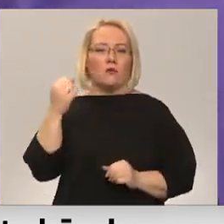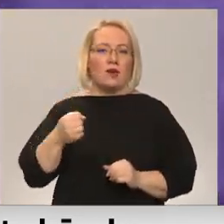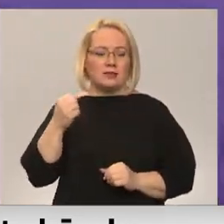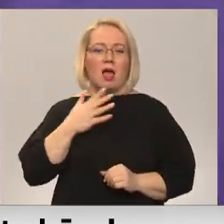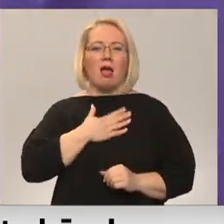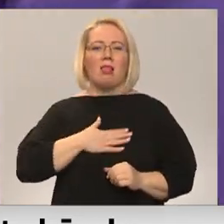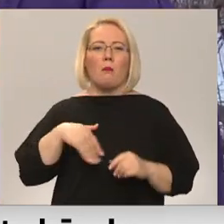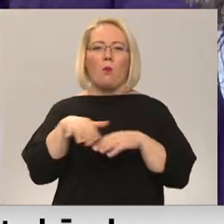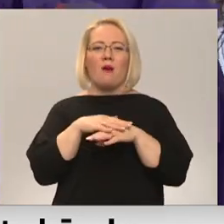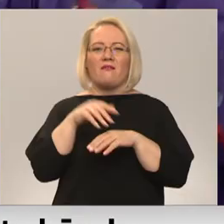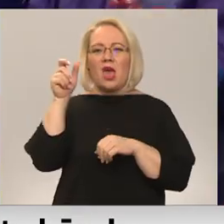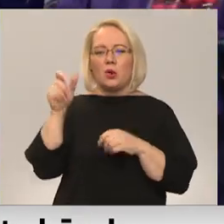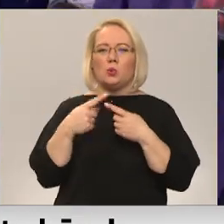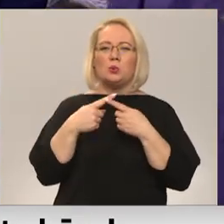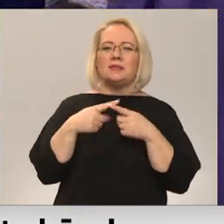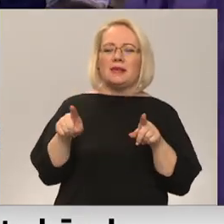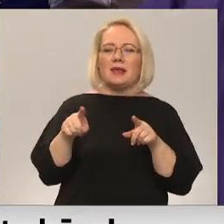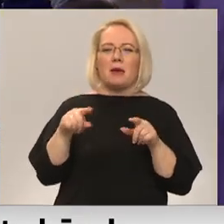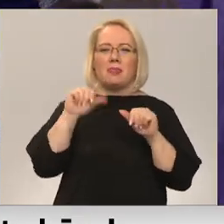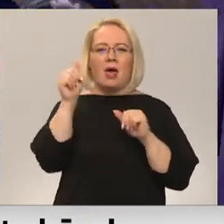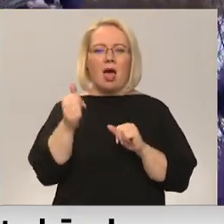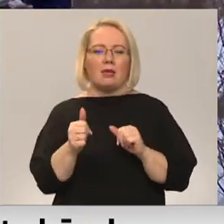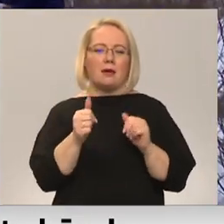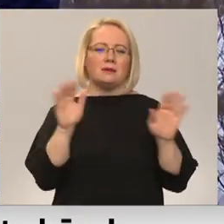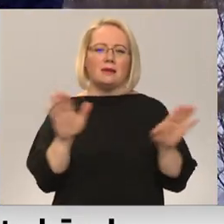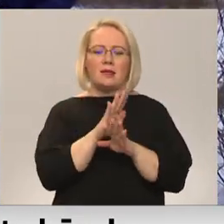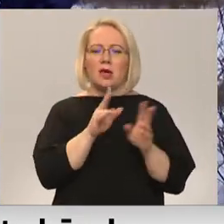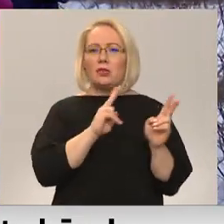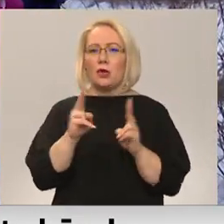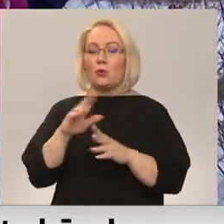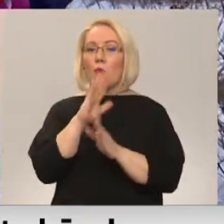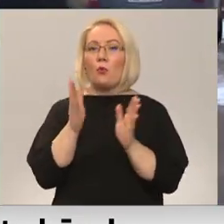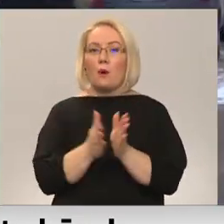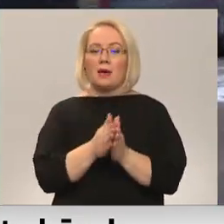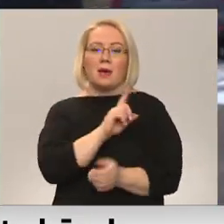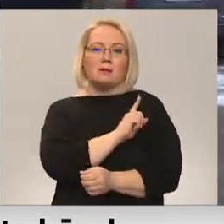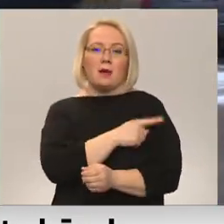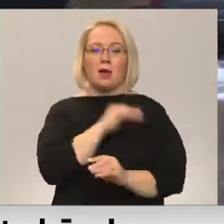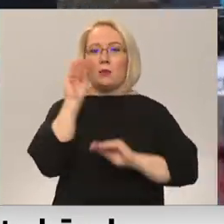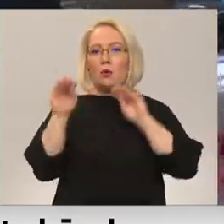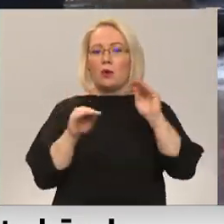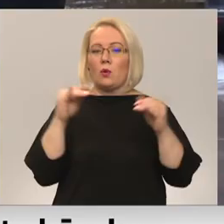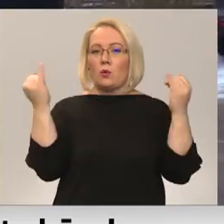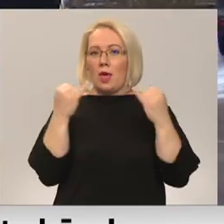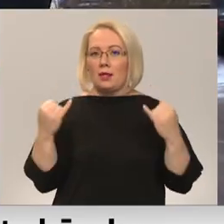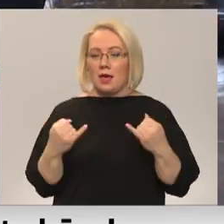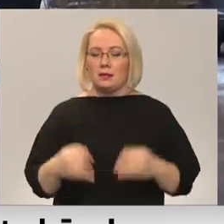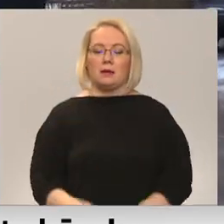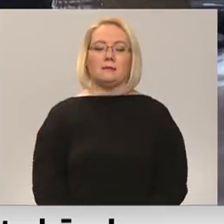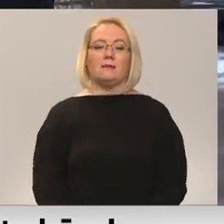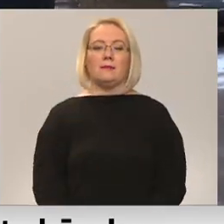un citiem tēliem, dziedātu, dejotu, kā arī kopīgiem spēkiem rotātu eglīti. Tev pirmā iespēja pati